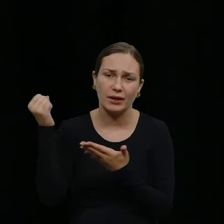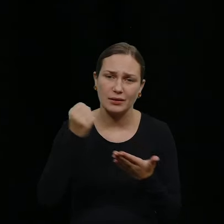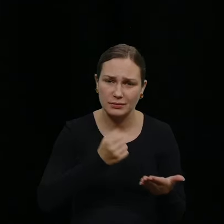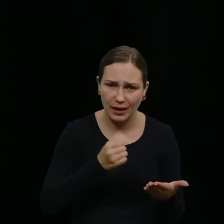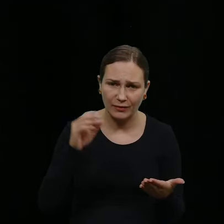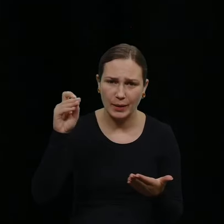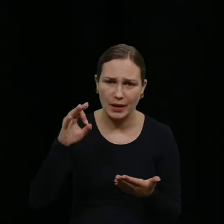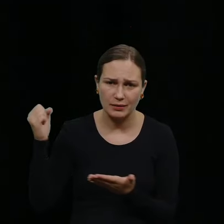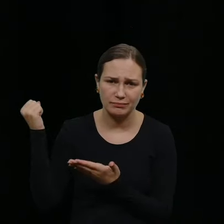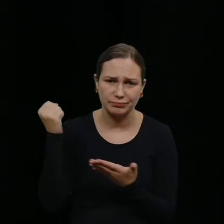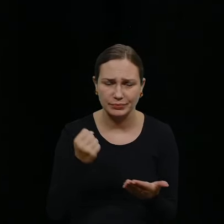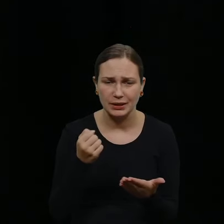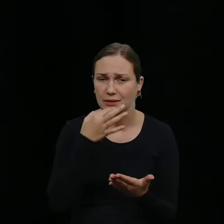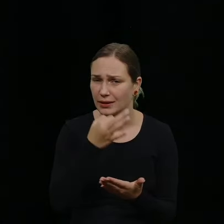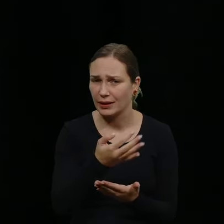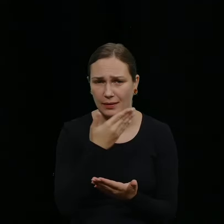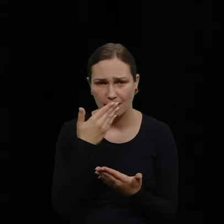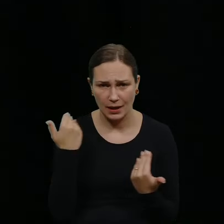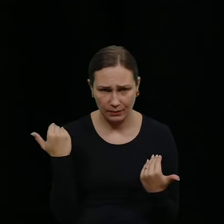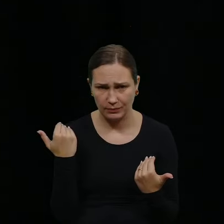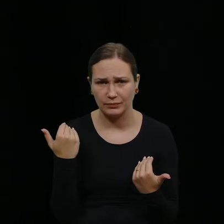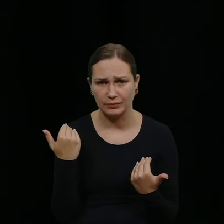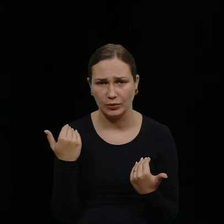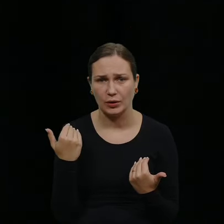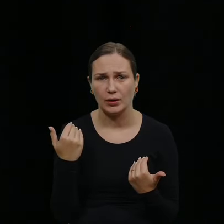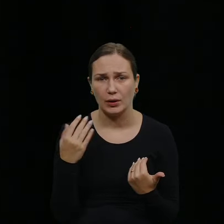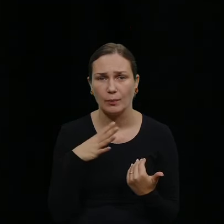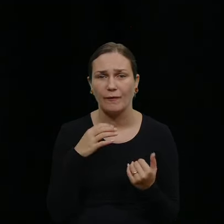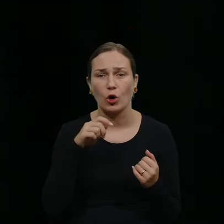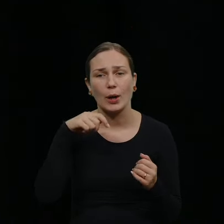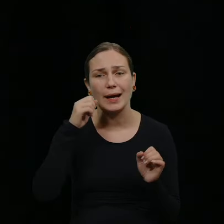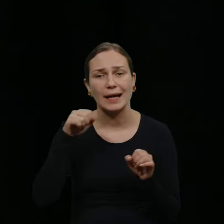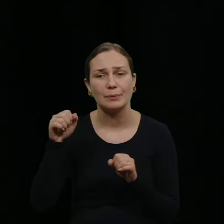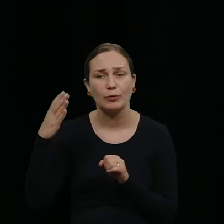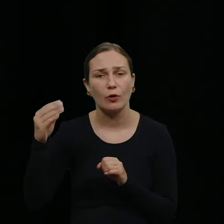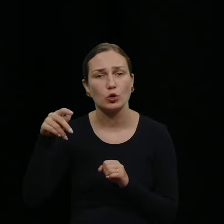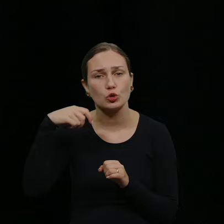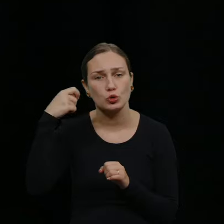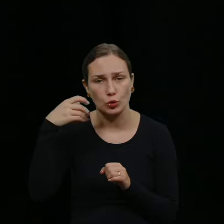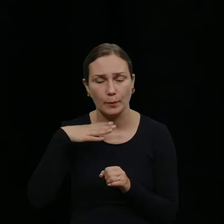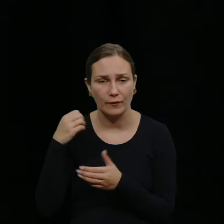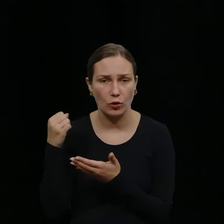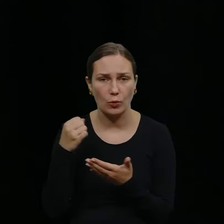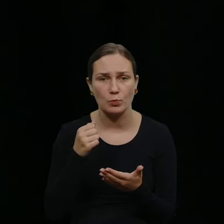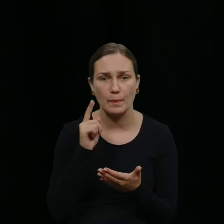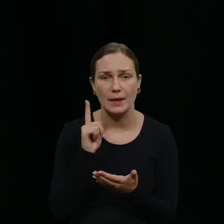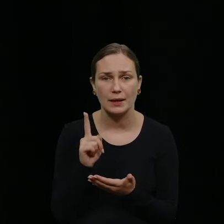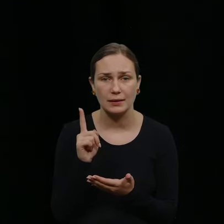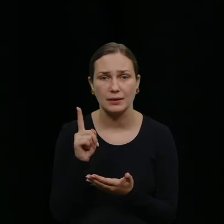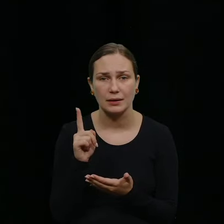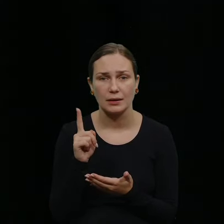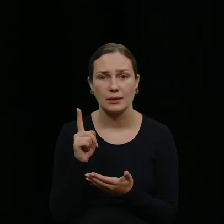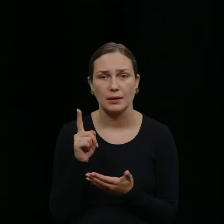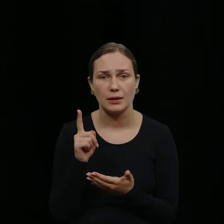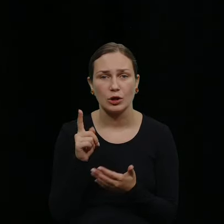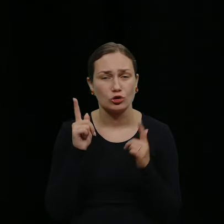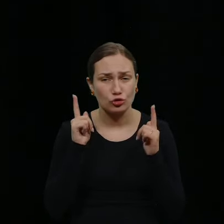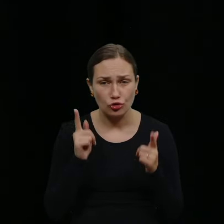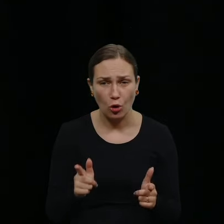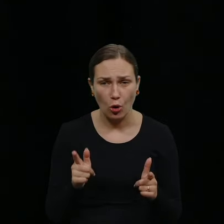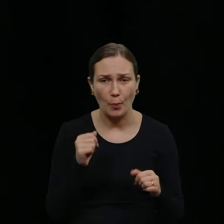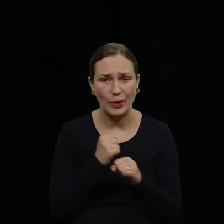finansavimas europinis. Taip buvo finansuojamas taip vadinamos galimybių studijos, possibility studies, bet sakė, materialaus pagrindo